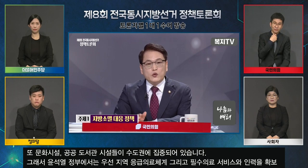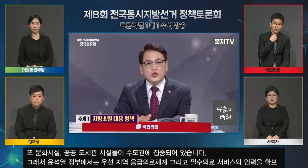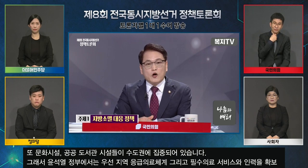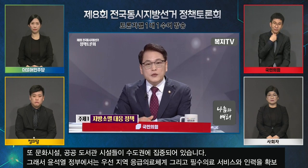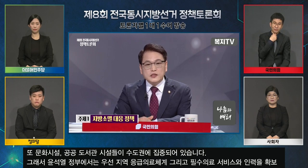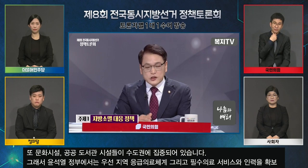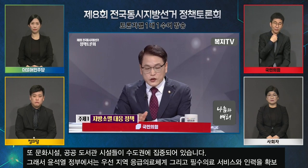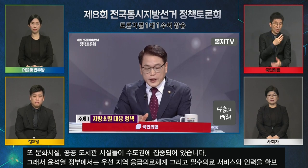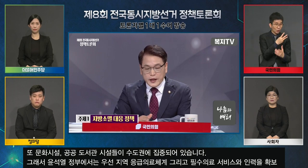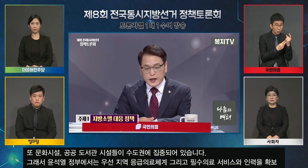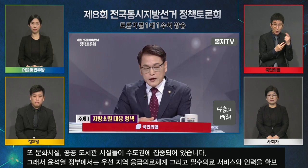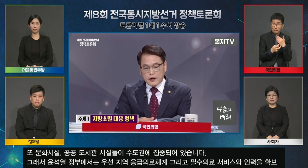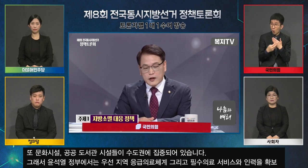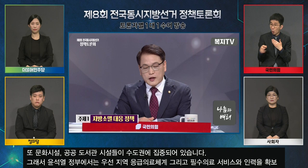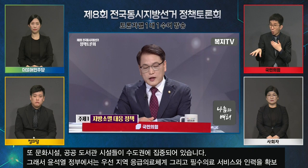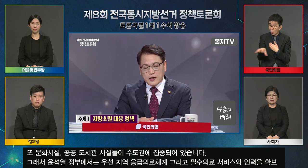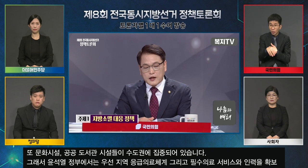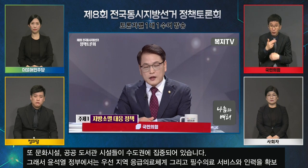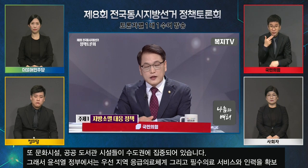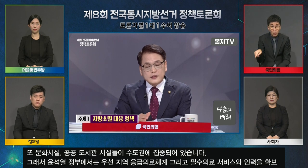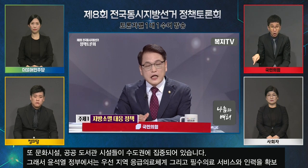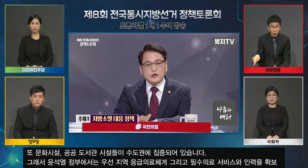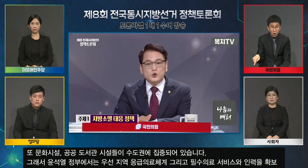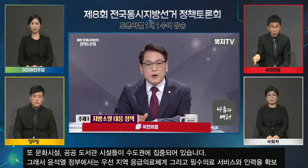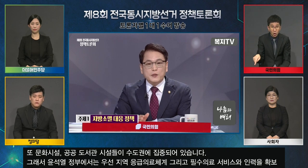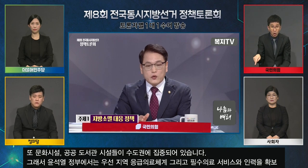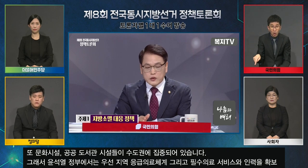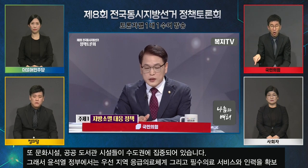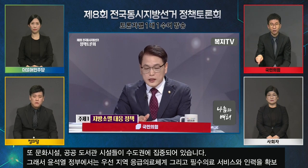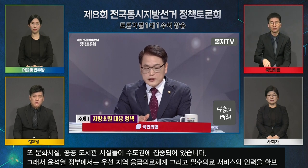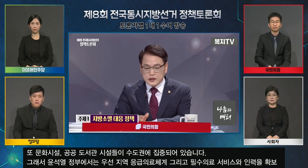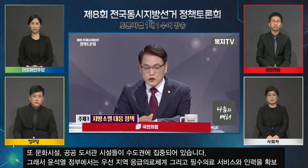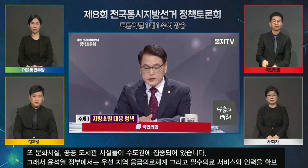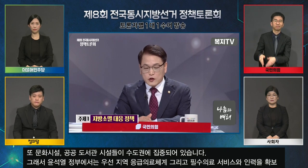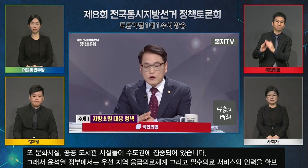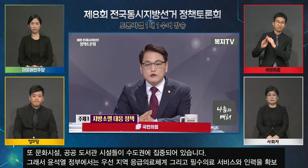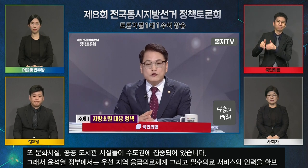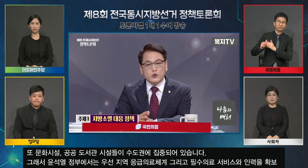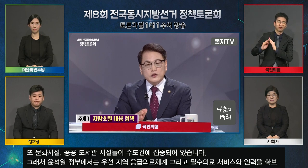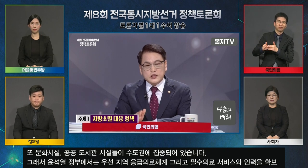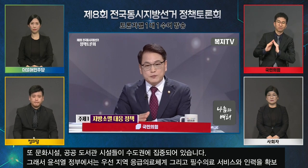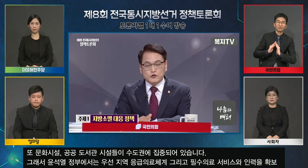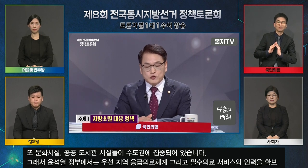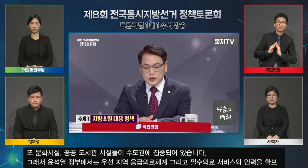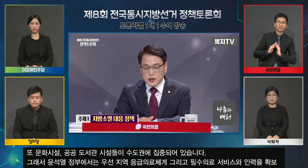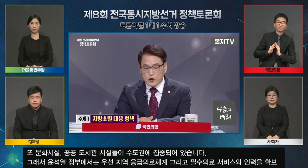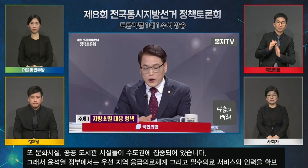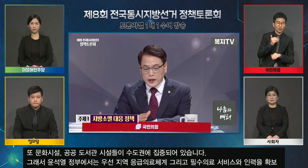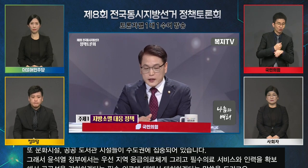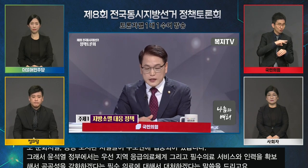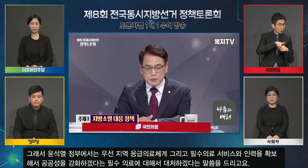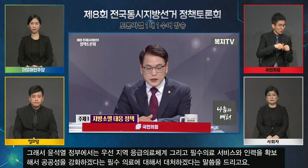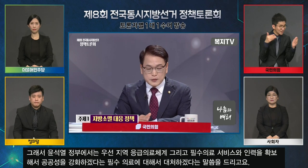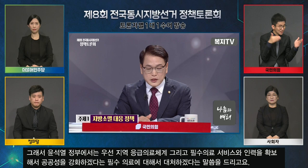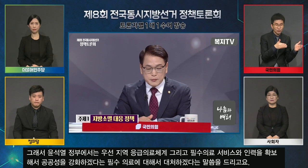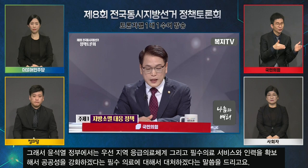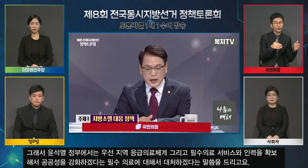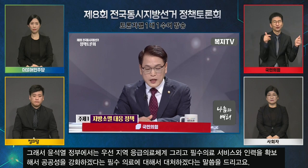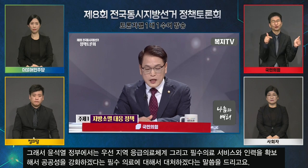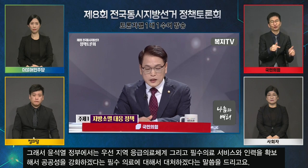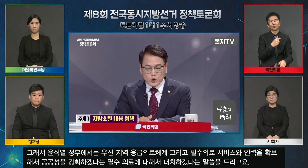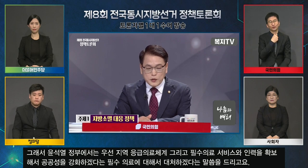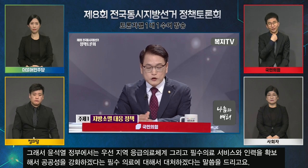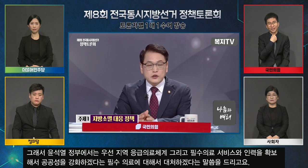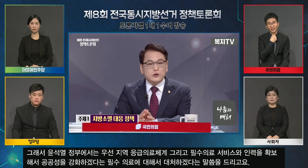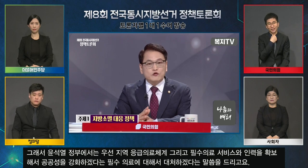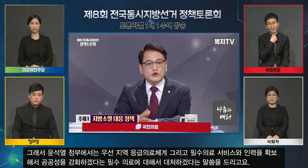종합병원이 없는 지역에 상급 종합병원을 지정해서 수도권 집중을 완화하겠다는 말씀드립니다.